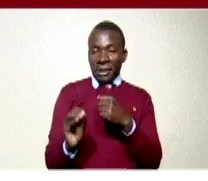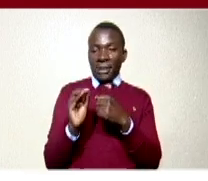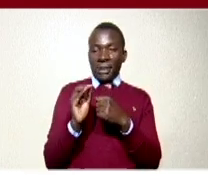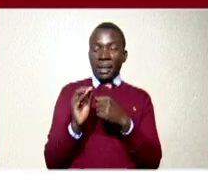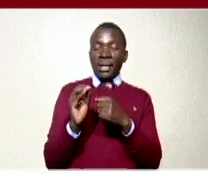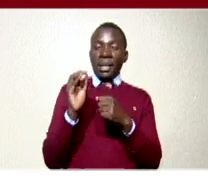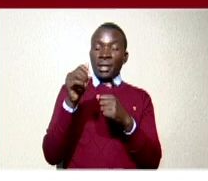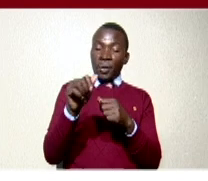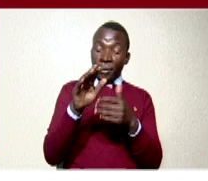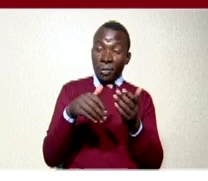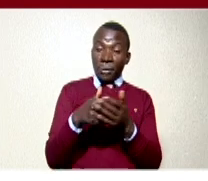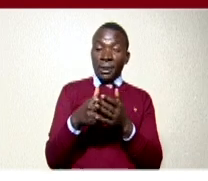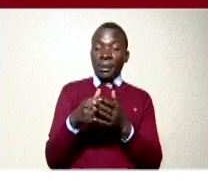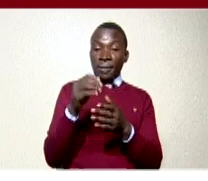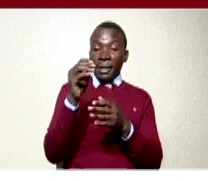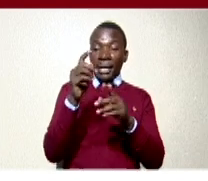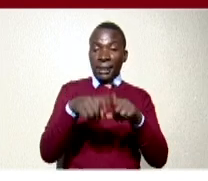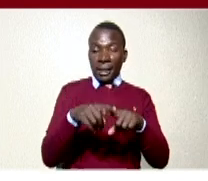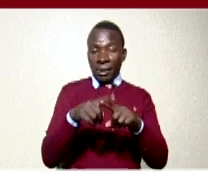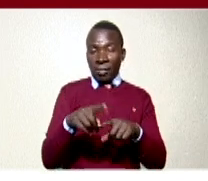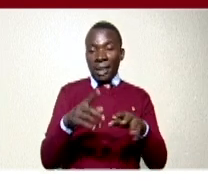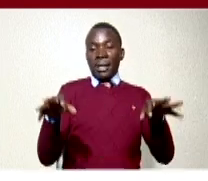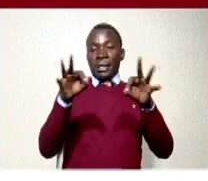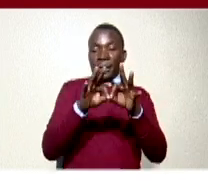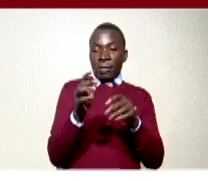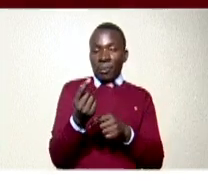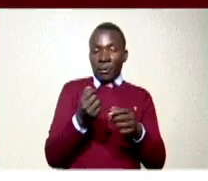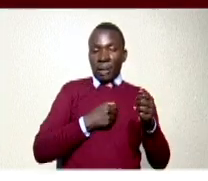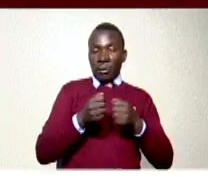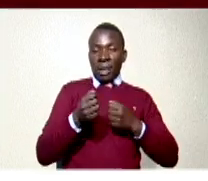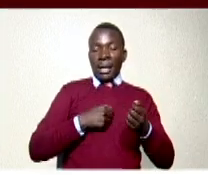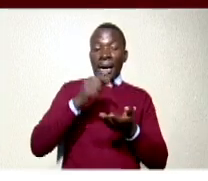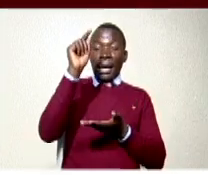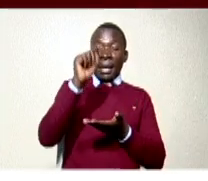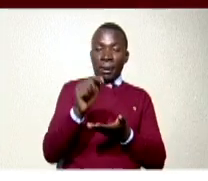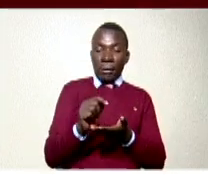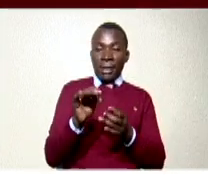9.9%. Ibi biratuma n'agaciro k'ifaranga ry'u Rwanda kagabanuka bitewe n'uko niba